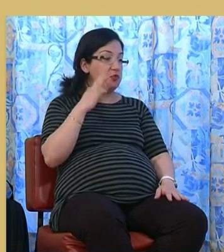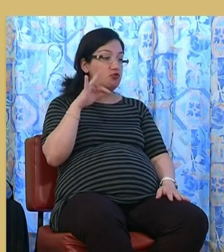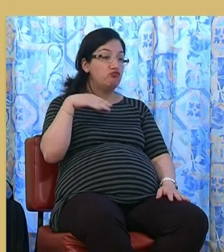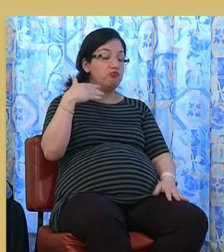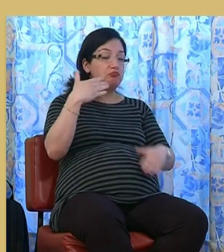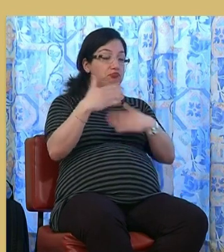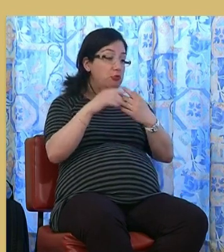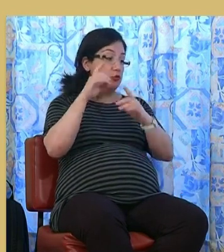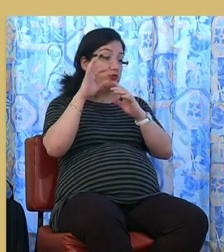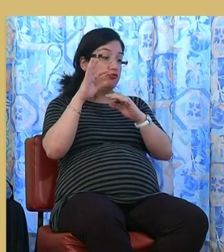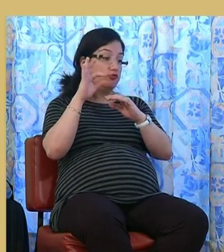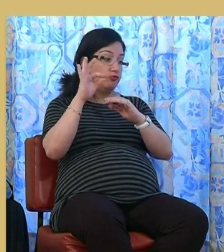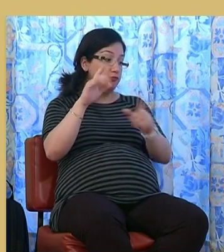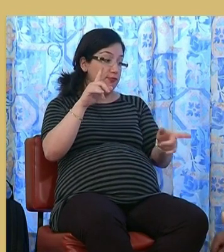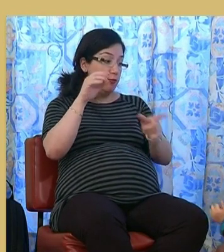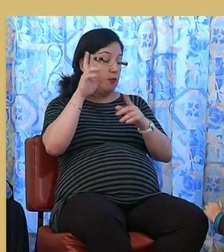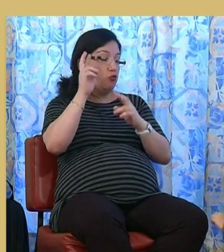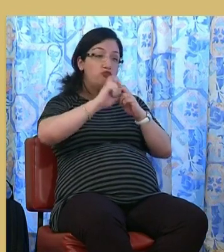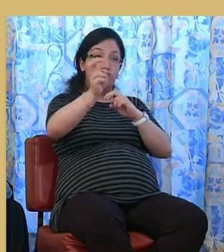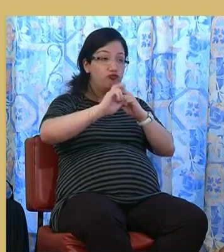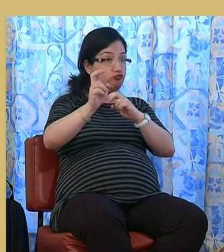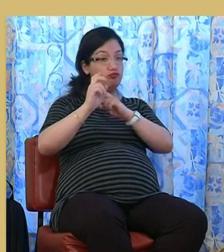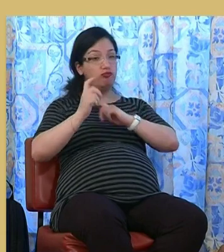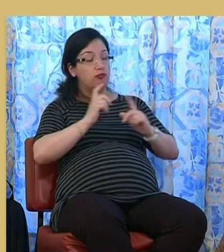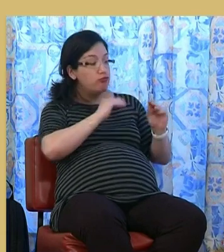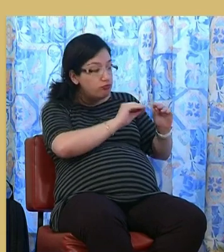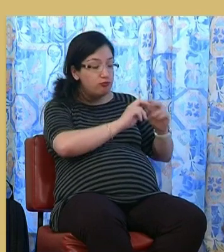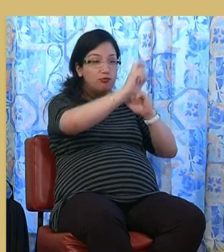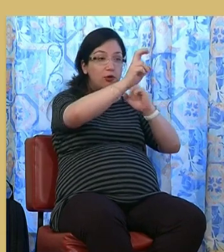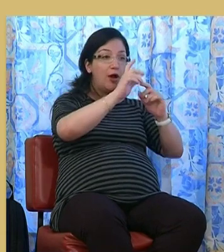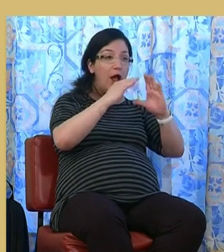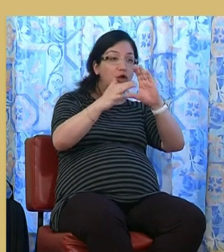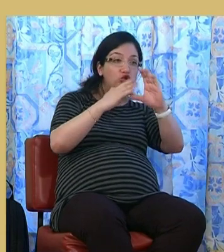bon, il apprenait tout ça. Et en